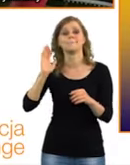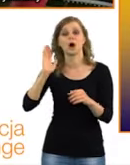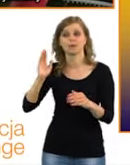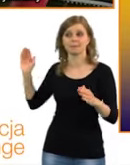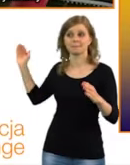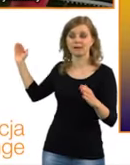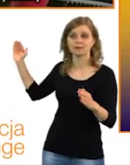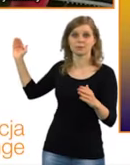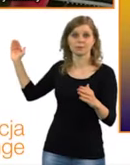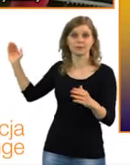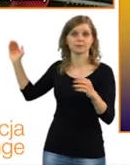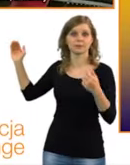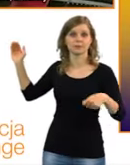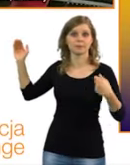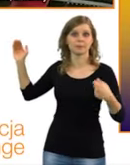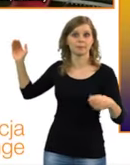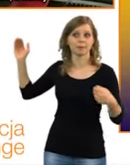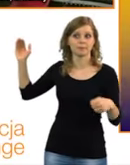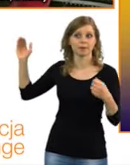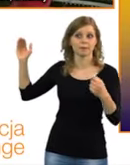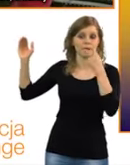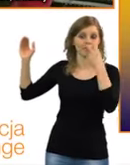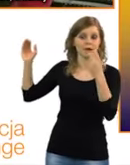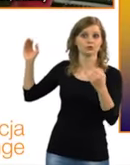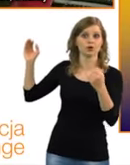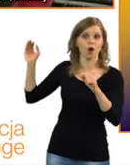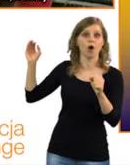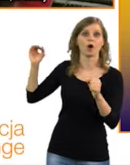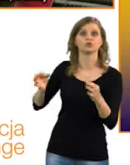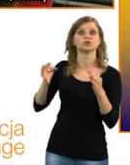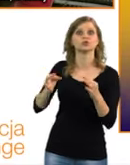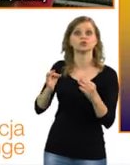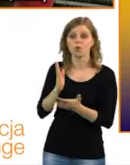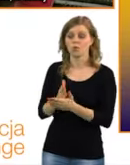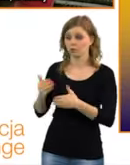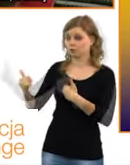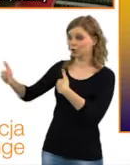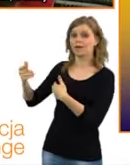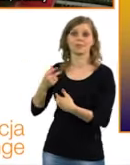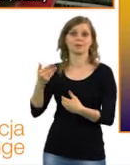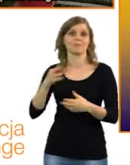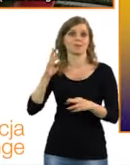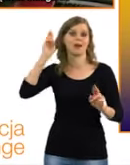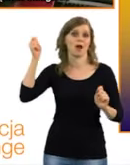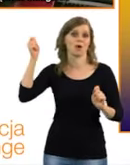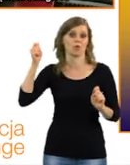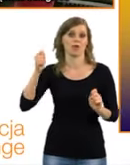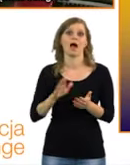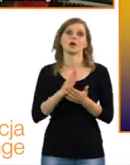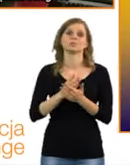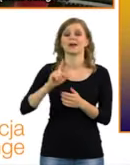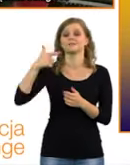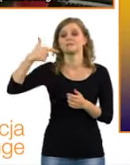z dalszej odległości, potem przybliżamy i patrzymy, z jakiej odległości dzisiaj zareagowało z takiej. Ale